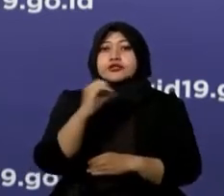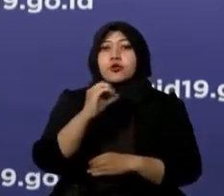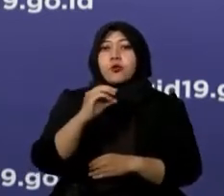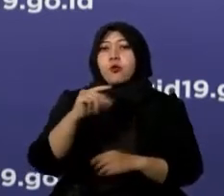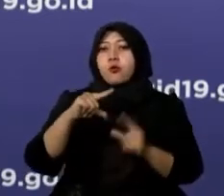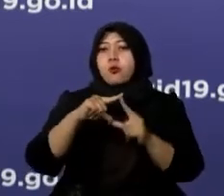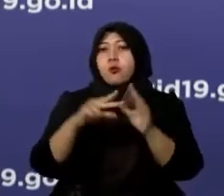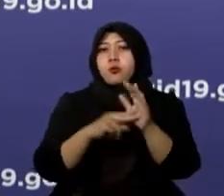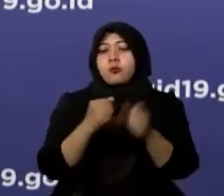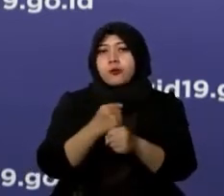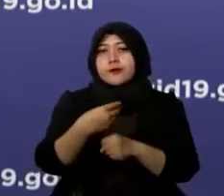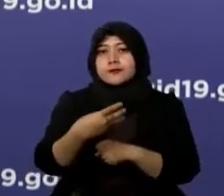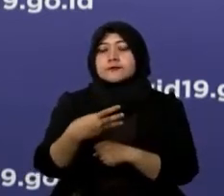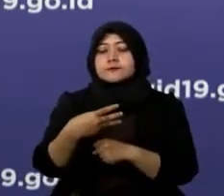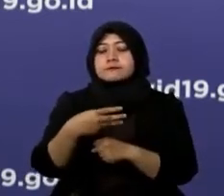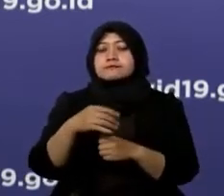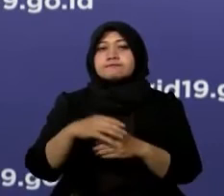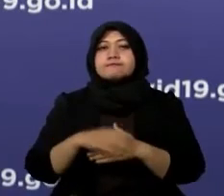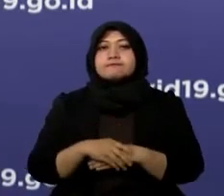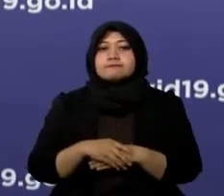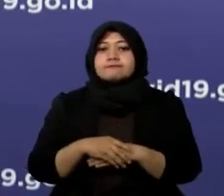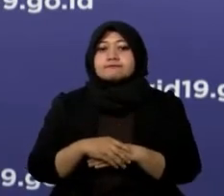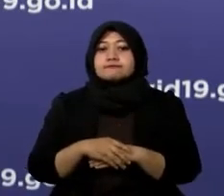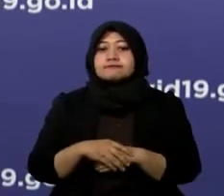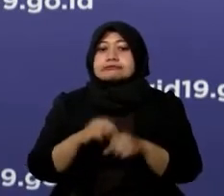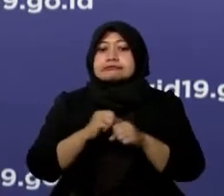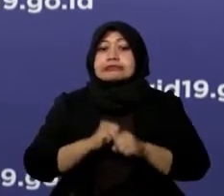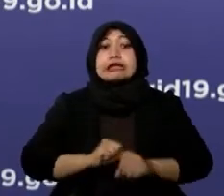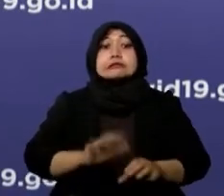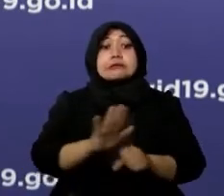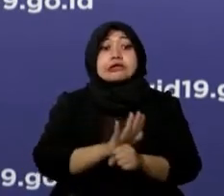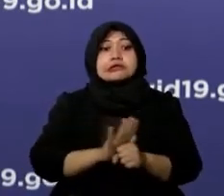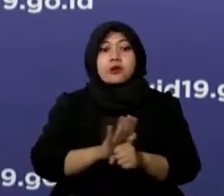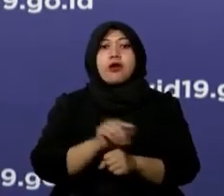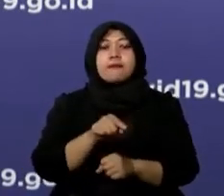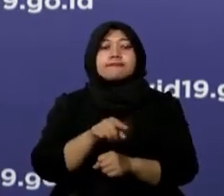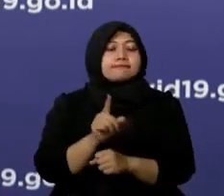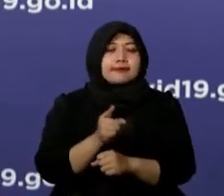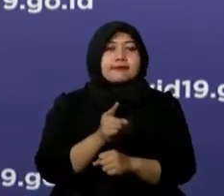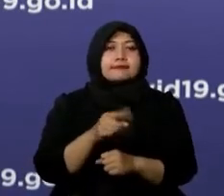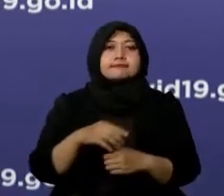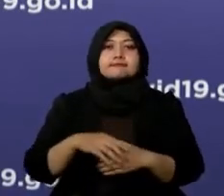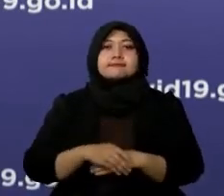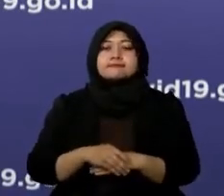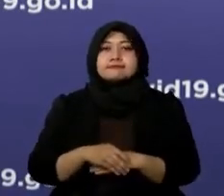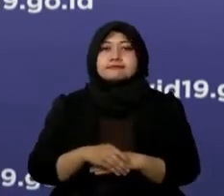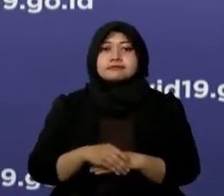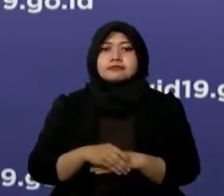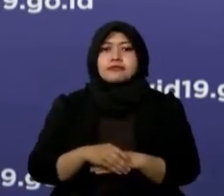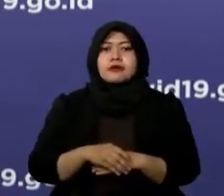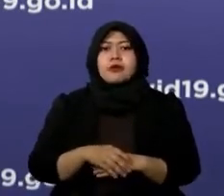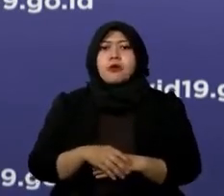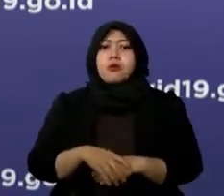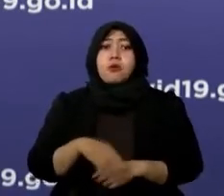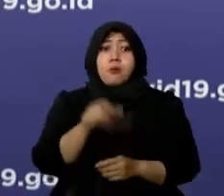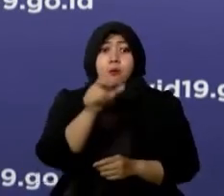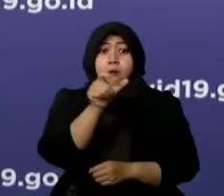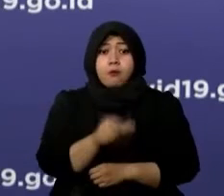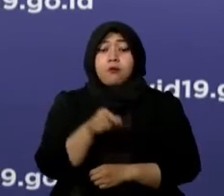juga demikian, ada indikasi bahwa transmisi lokal sudah terjadi. Sehingga apabila kemudian orang ini